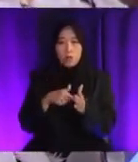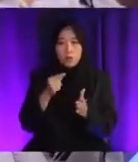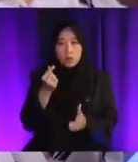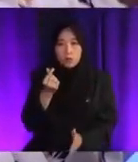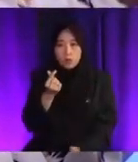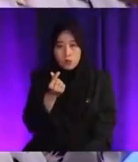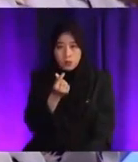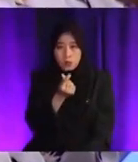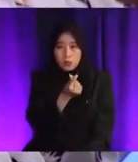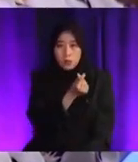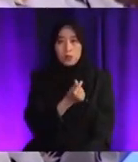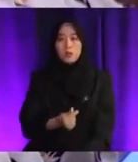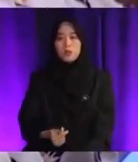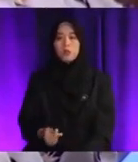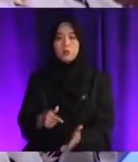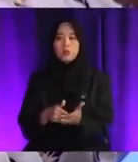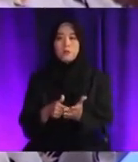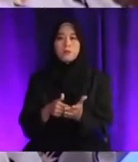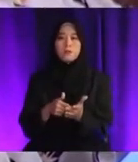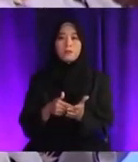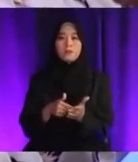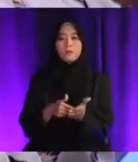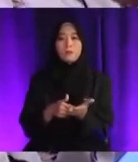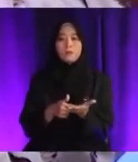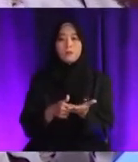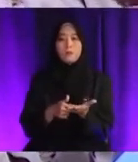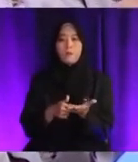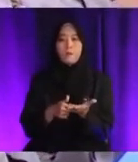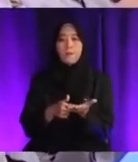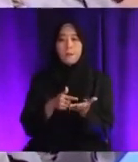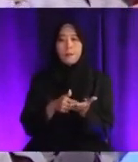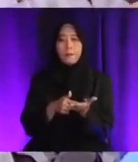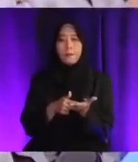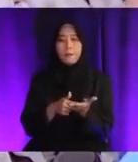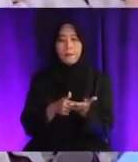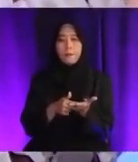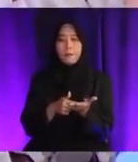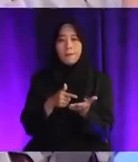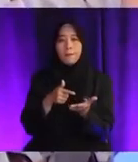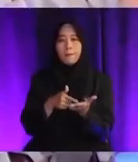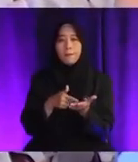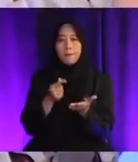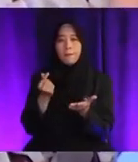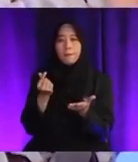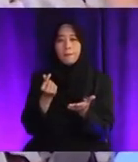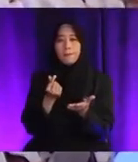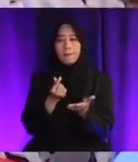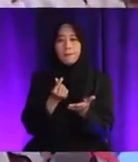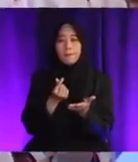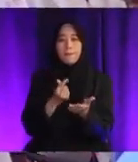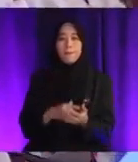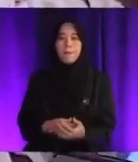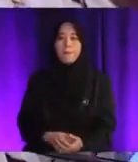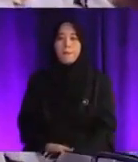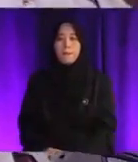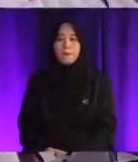lagi. Okey. Sikit lagi. Hop. Lagi sikit cikgu. Lagi sikit. Okey.